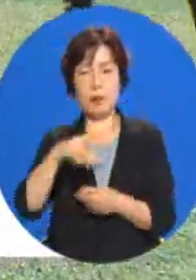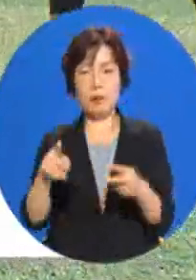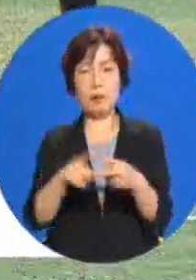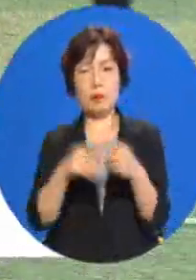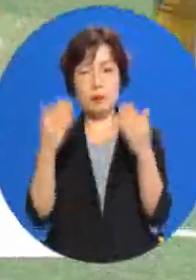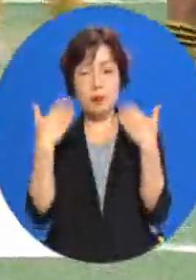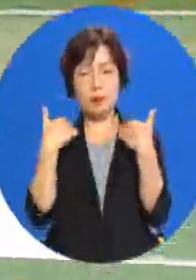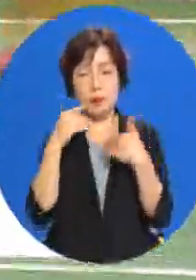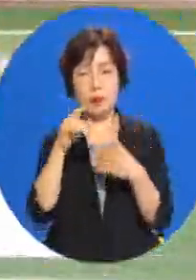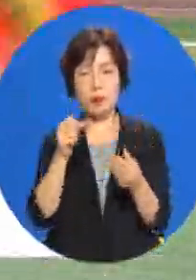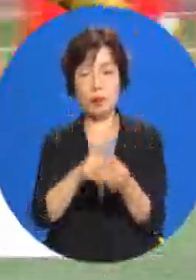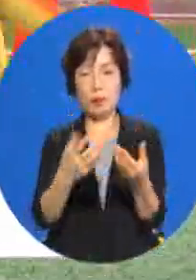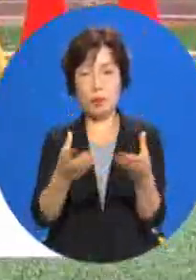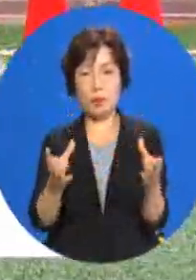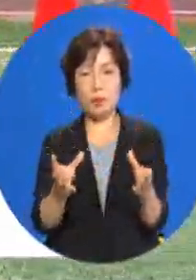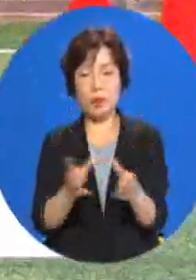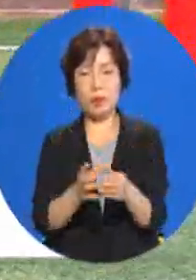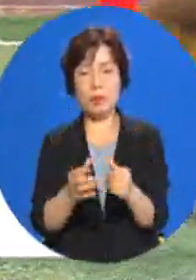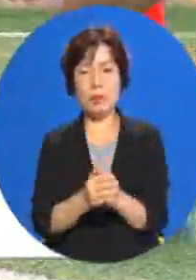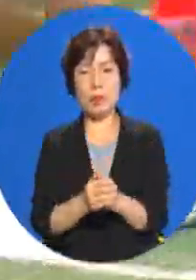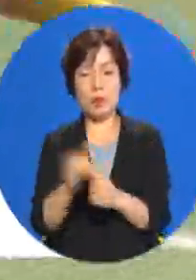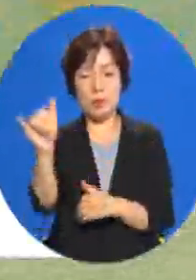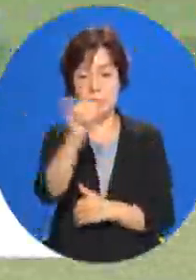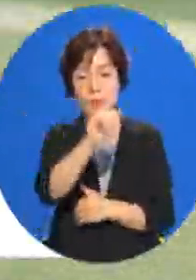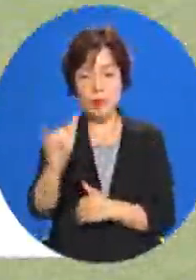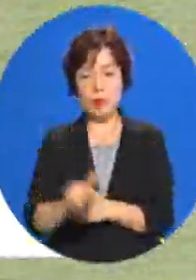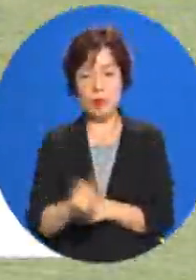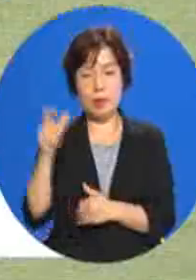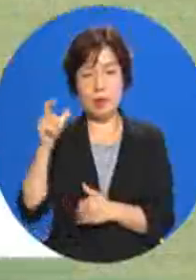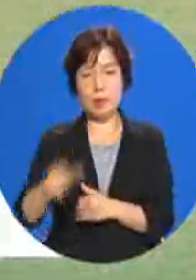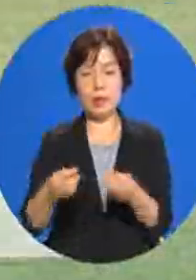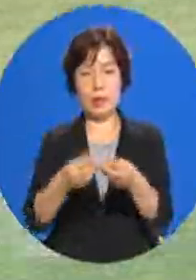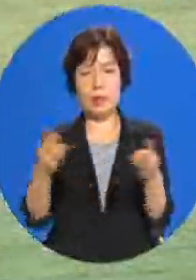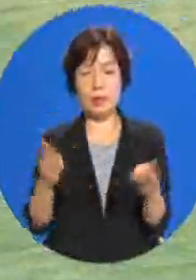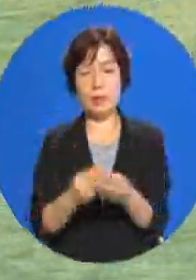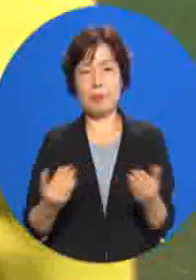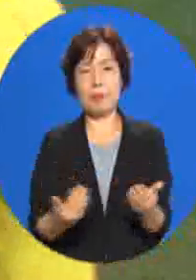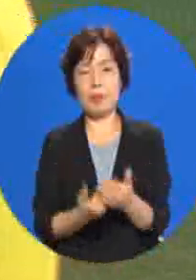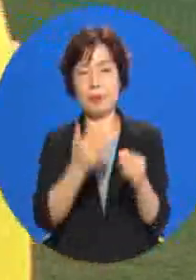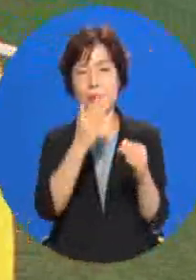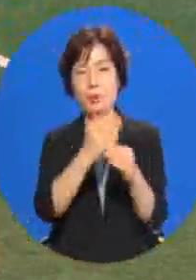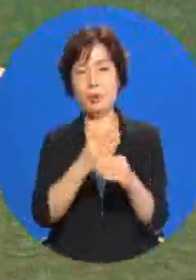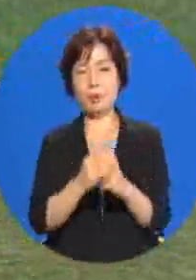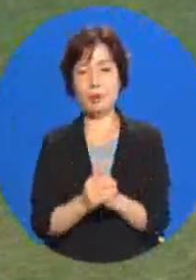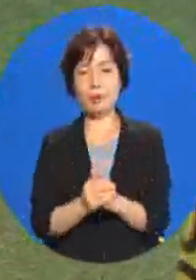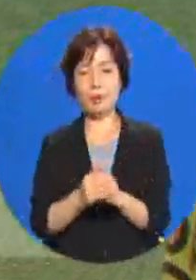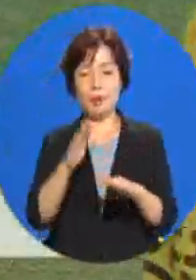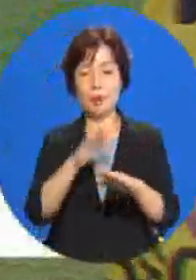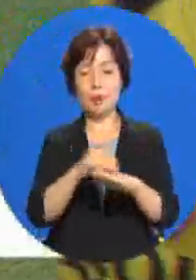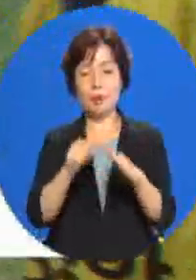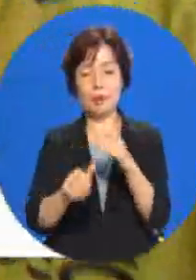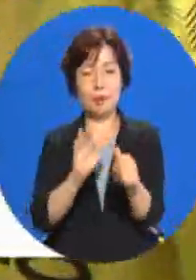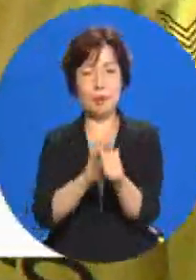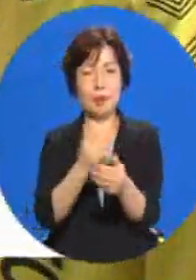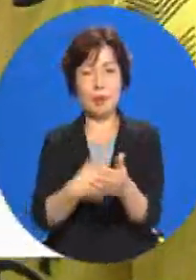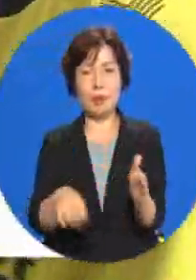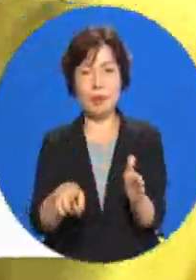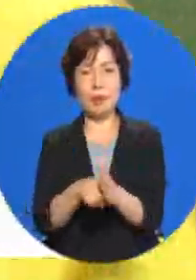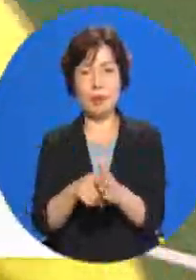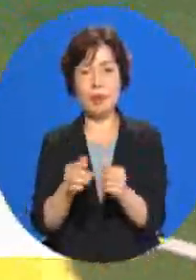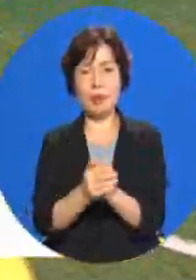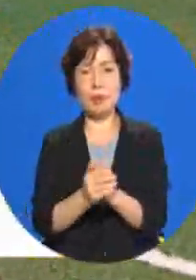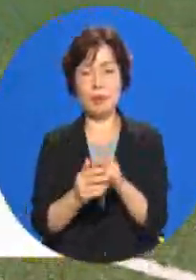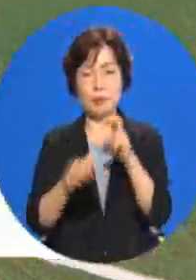축구부는 명실공한 여자초등부 전국 최강팀으로 자리잡고 있습니다. 이런 선수들을 격려하기 위해